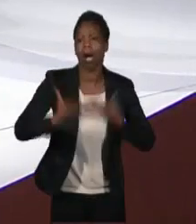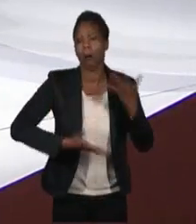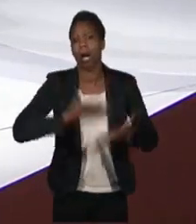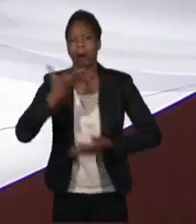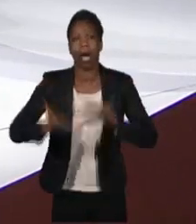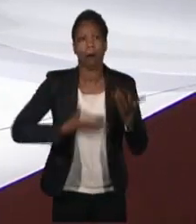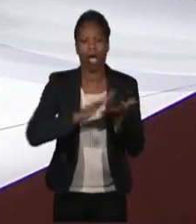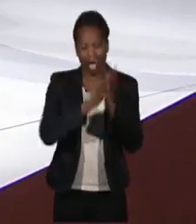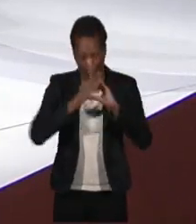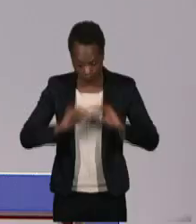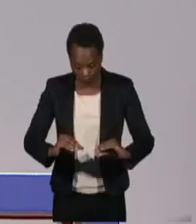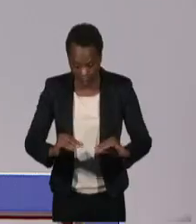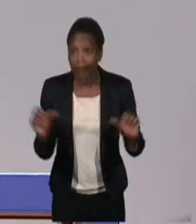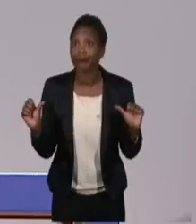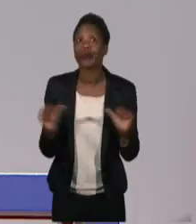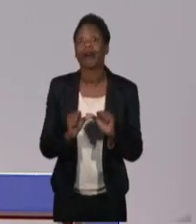mais qu'a-t-il fait?